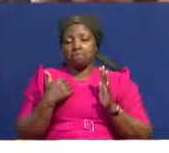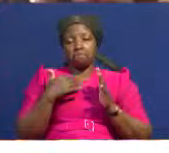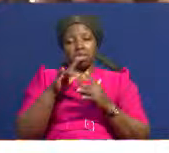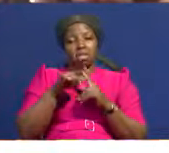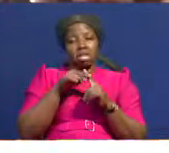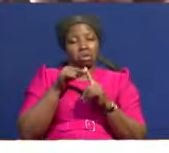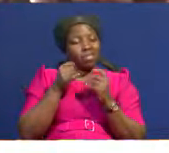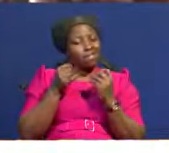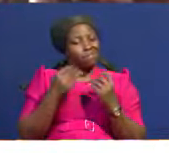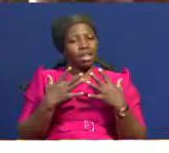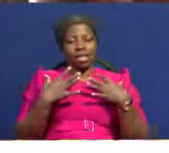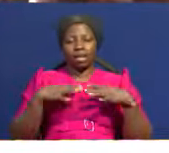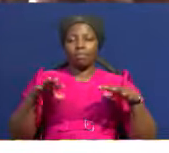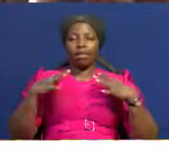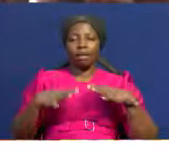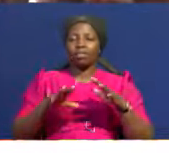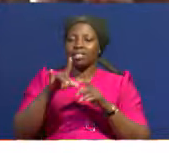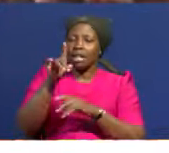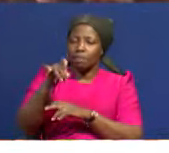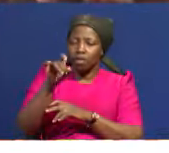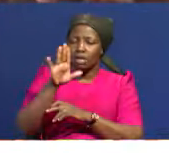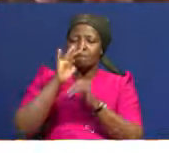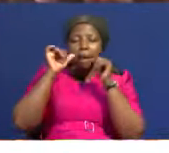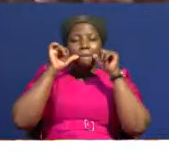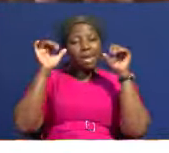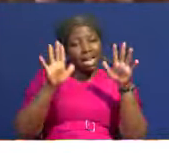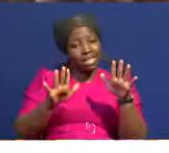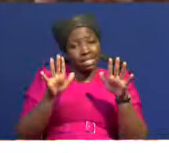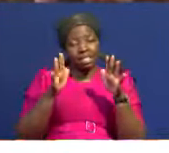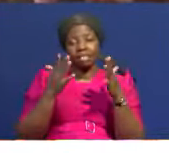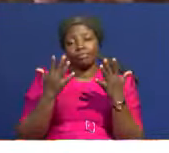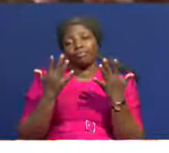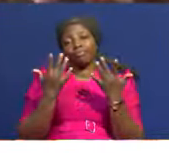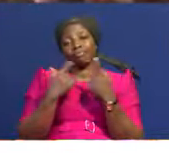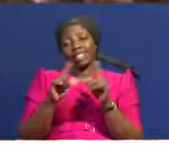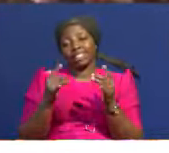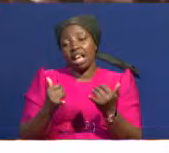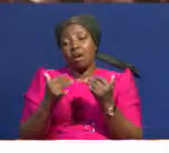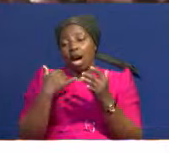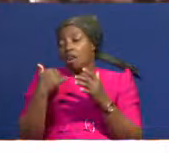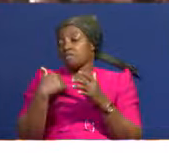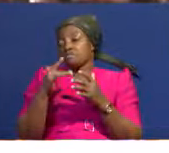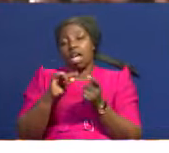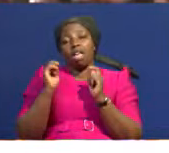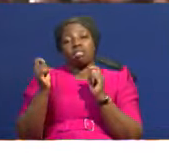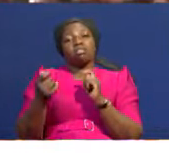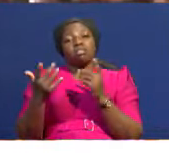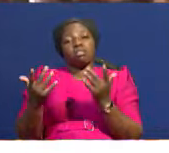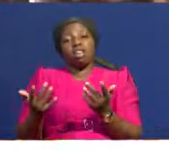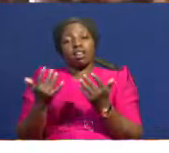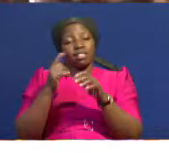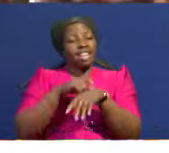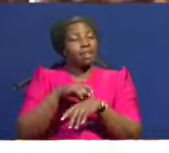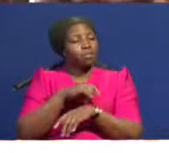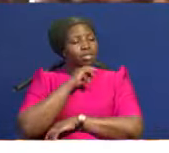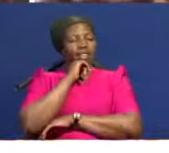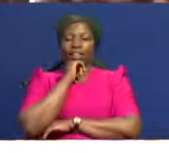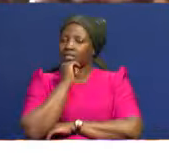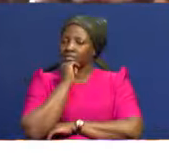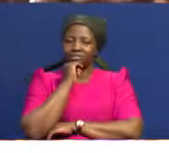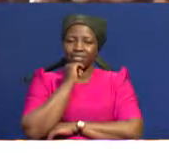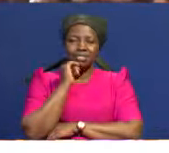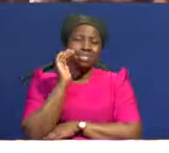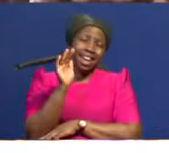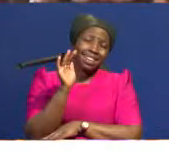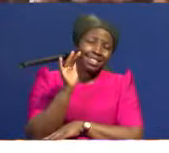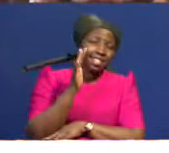sana. It is supposed to be a blessing, lakini sasa imefika mahali tunaanza kujiuliza, okay,